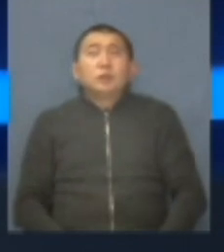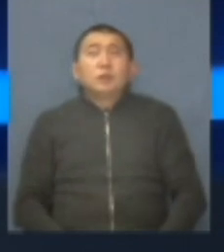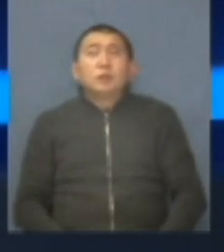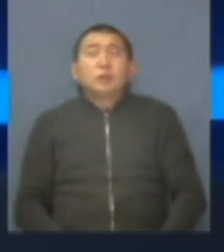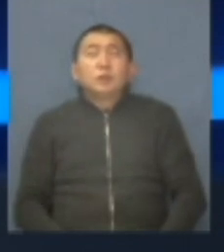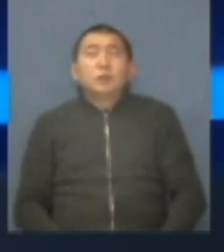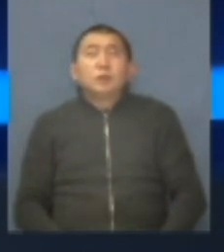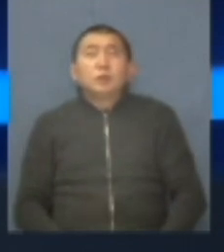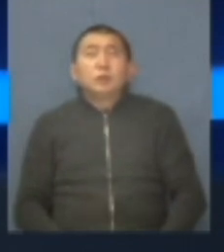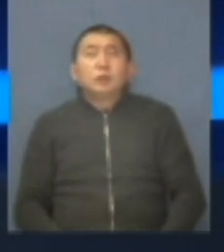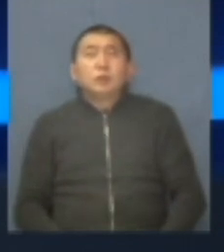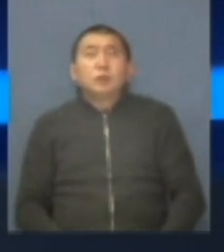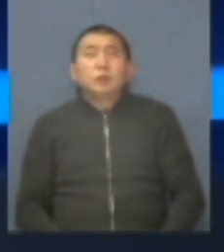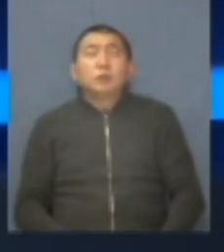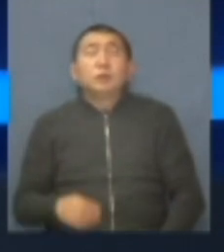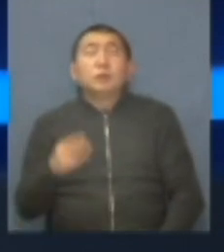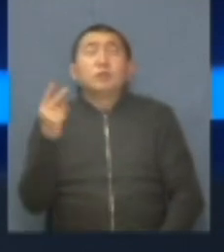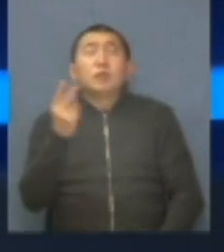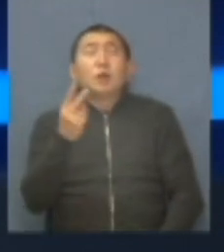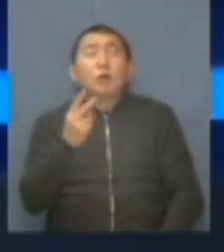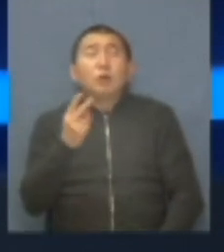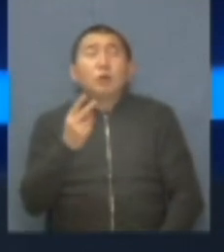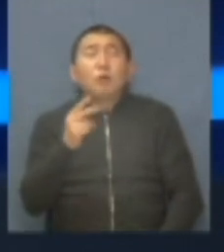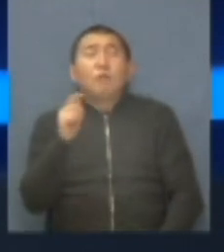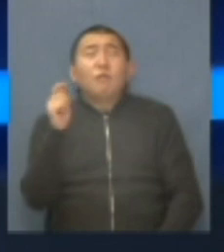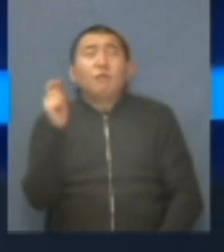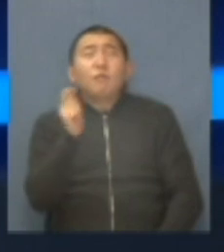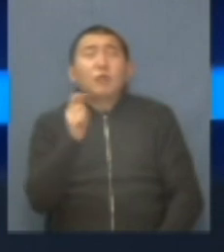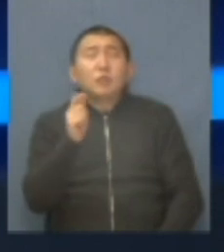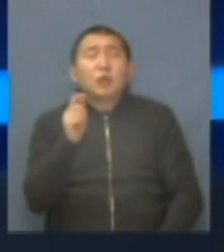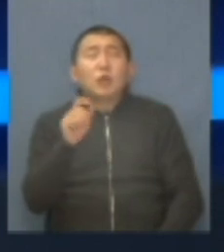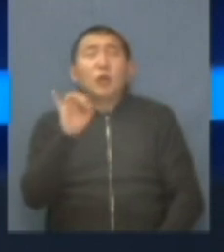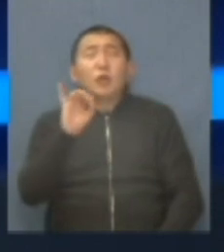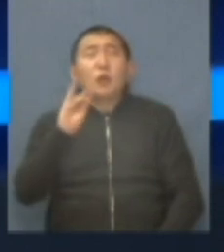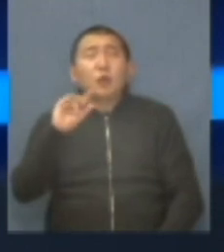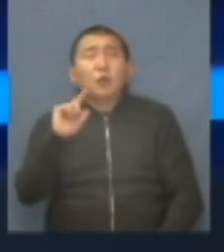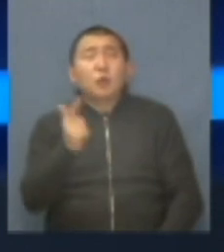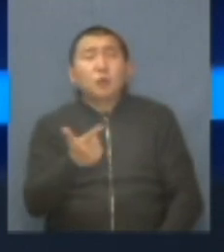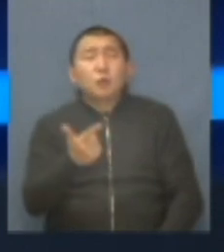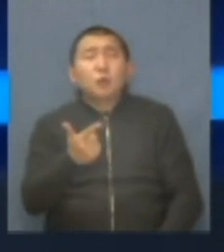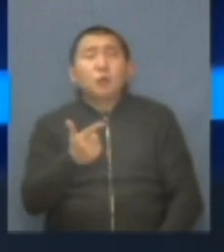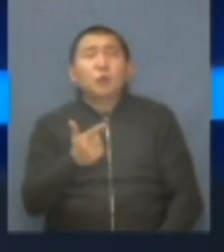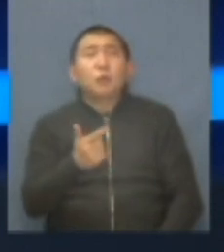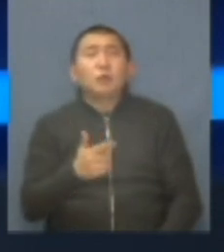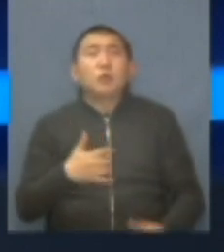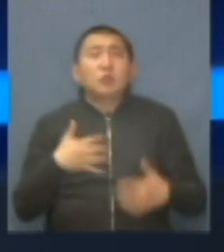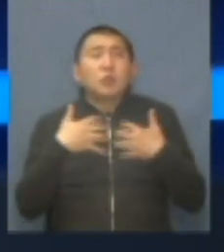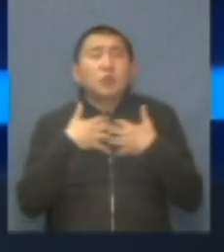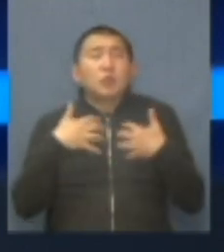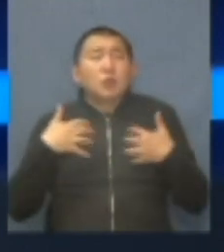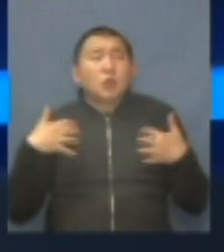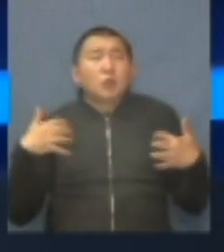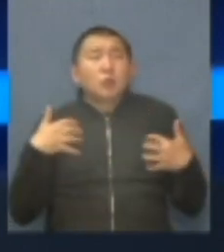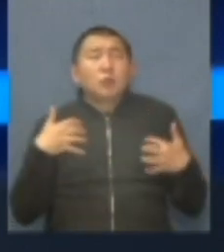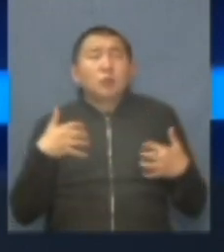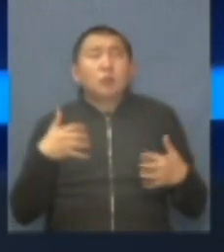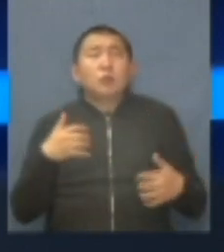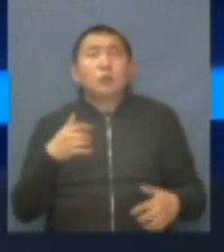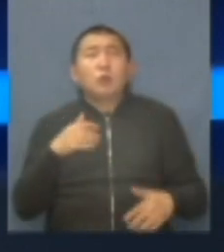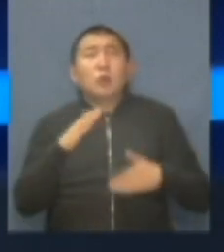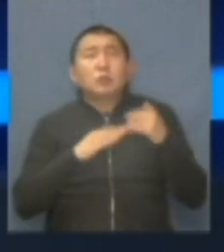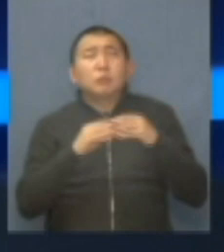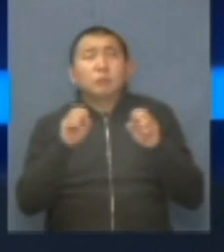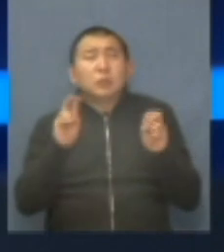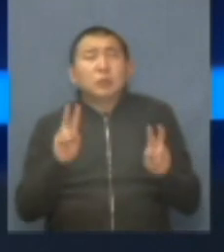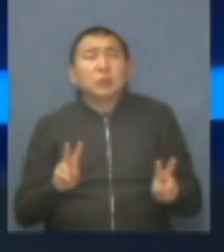Во второе воскресенье июня в Казахстане свой профессиональный праздник отмечают работники сферы животноводства. Люди этой профессии дают много